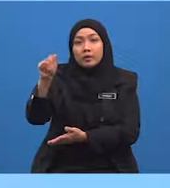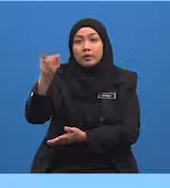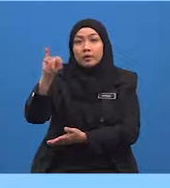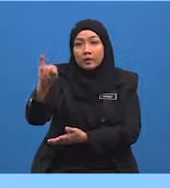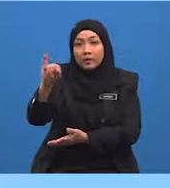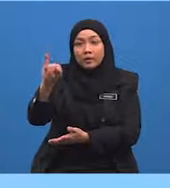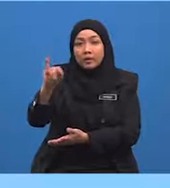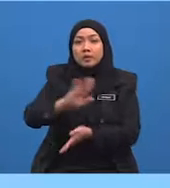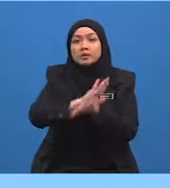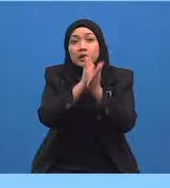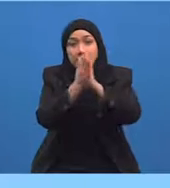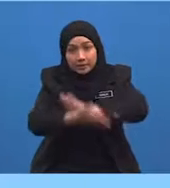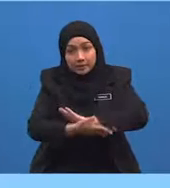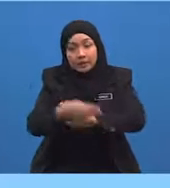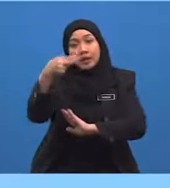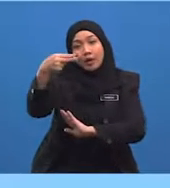ion hidroksida.